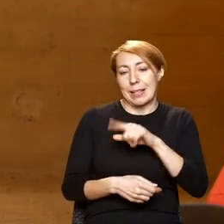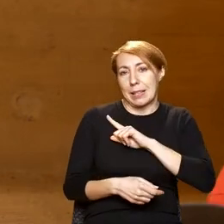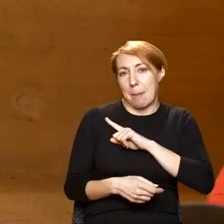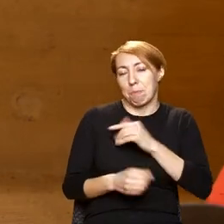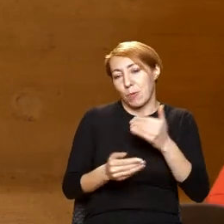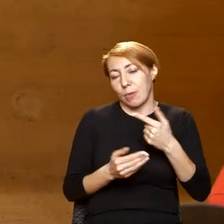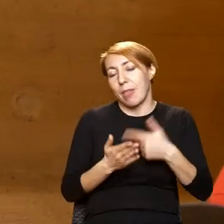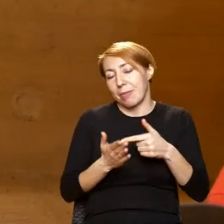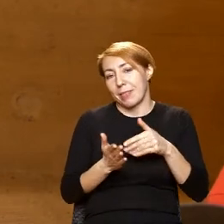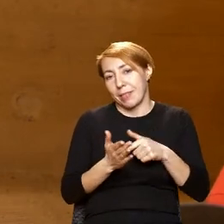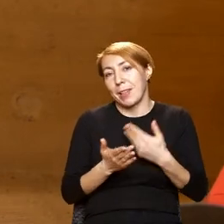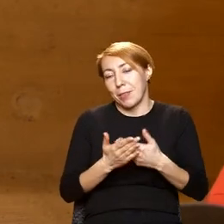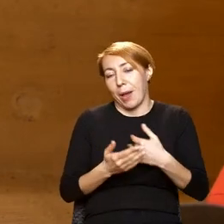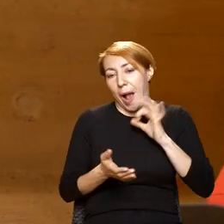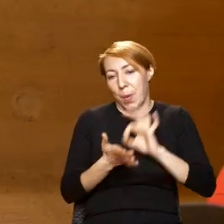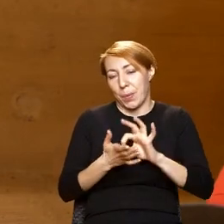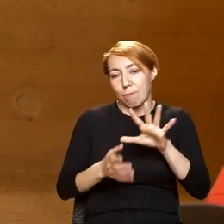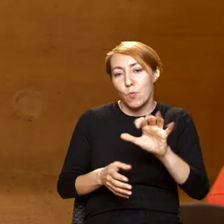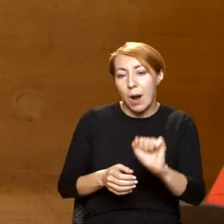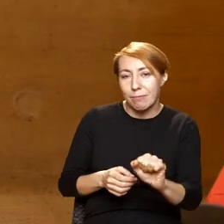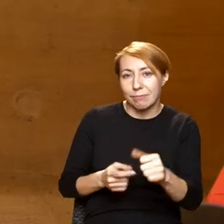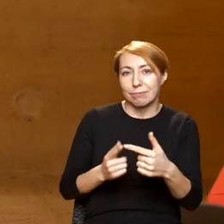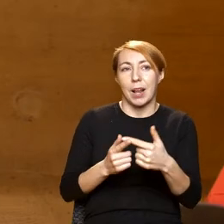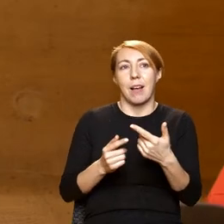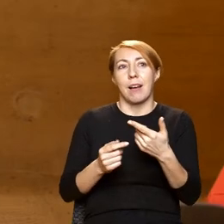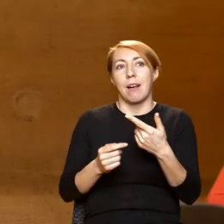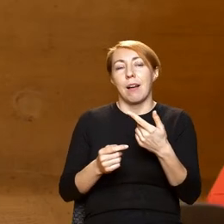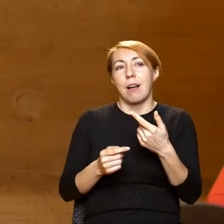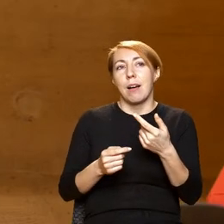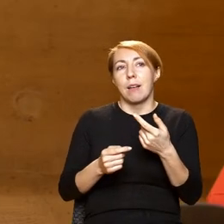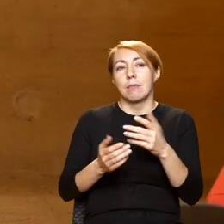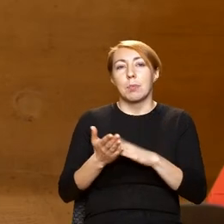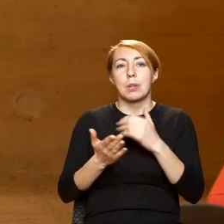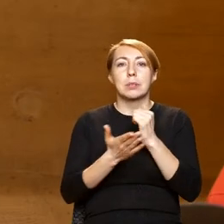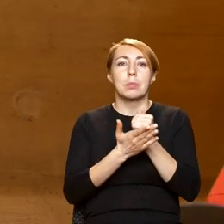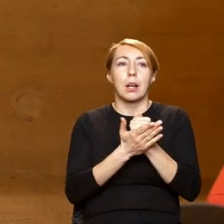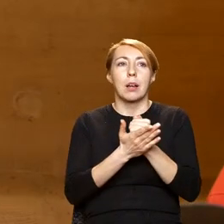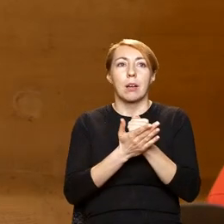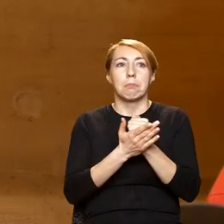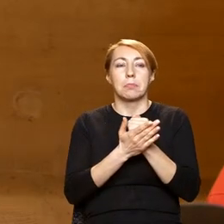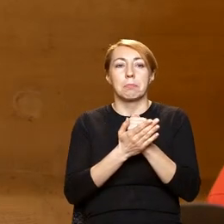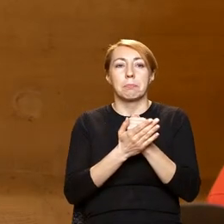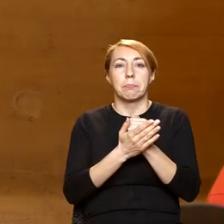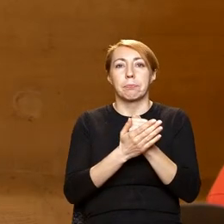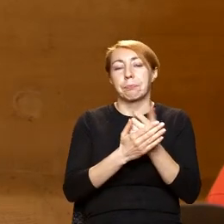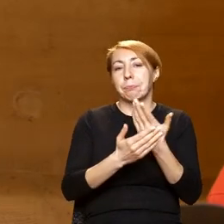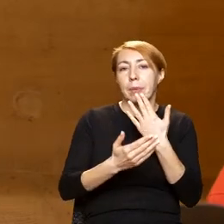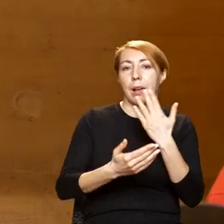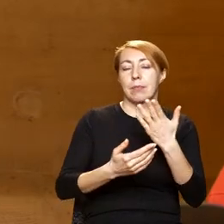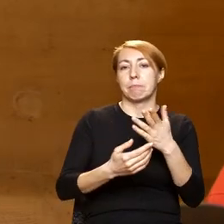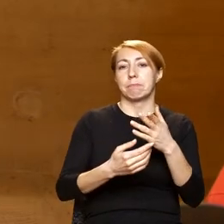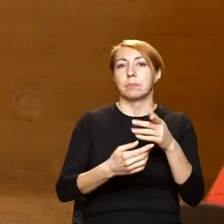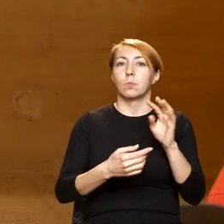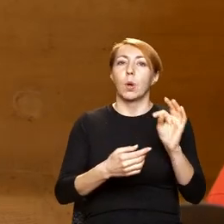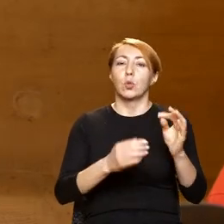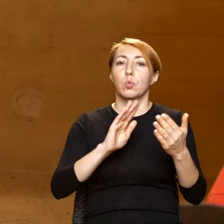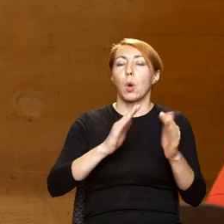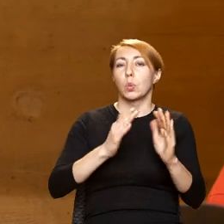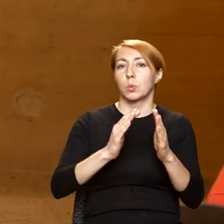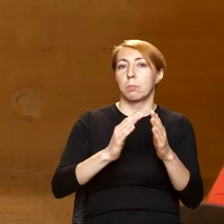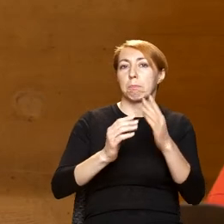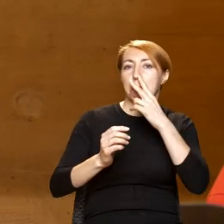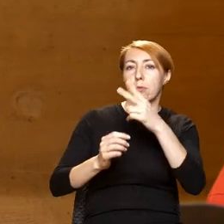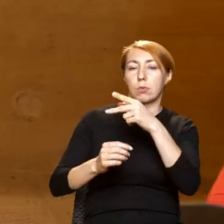także to może jest moja wina. Na przykład kwestia stosunku do Kościoła katolickiego, bardzo jest